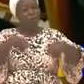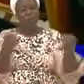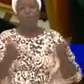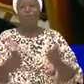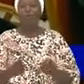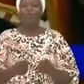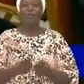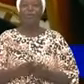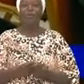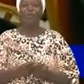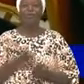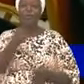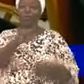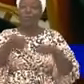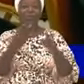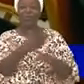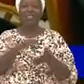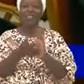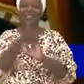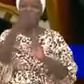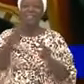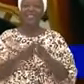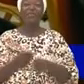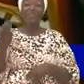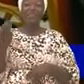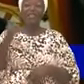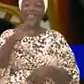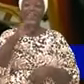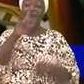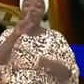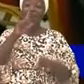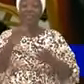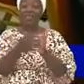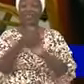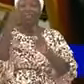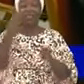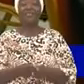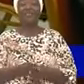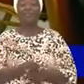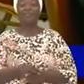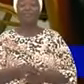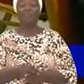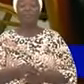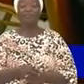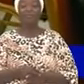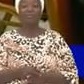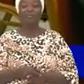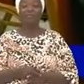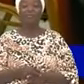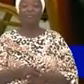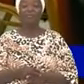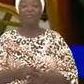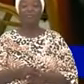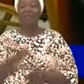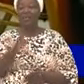10 est un problème qui m'ont partie ce soir il va parties préparatoires